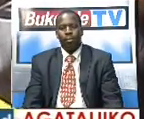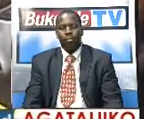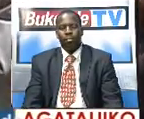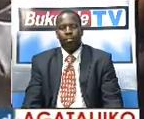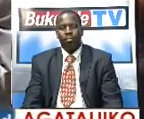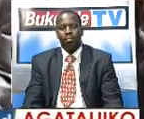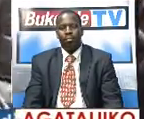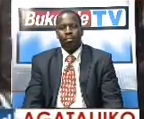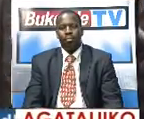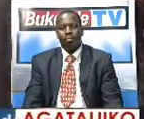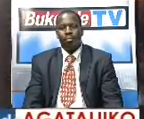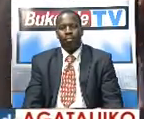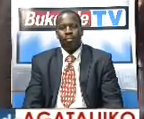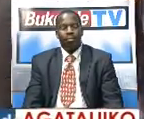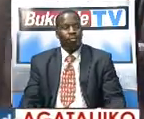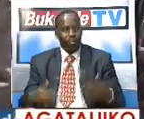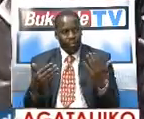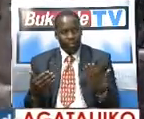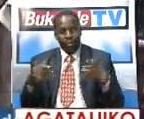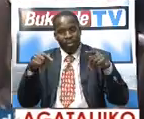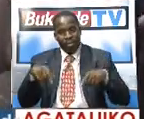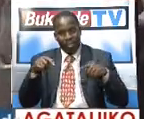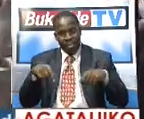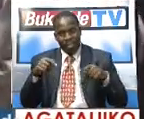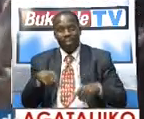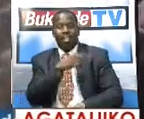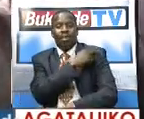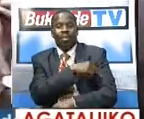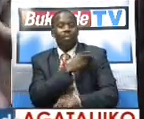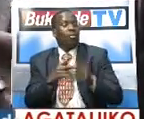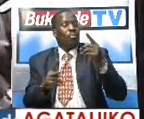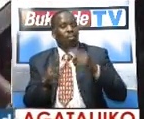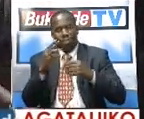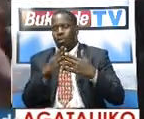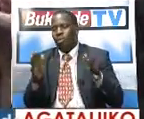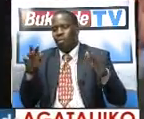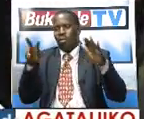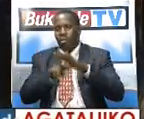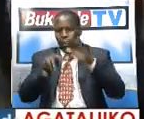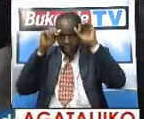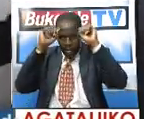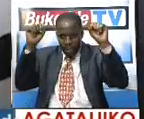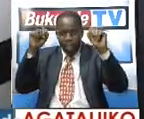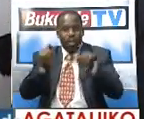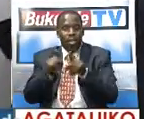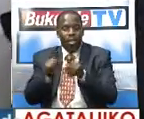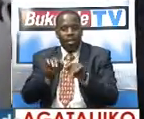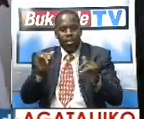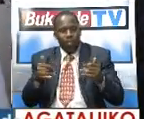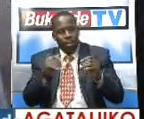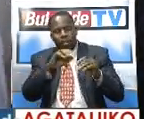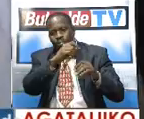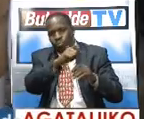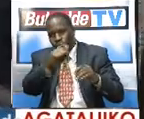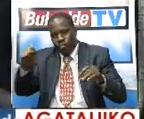Edwali ye Mubende kulu liguddwa mu butongole lunaku olwaleero ng'akulembedde omukolo guno abadde omumyuka wa President Edward Kiwanuka Ssekandi ng'asose ku simba jinnya ku ddwaliro